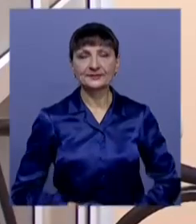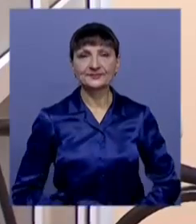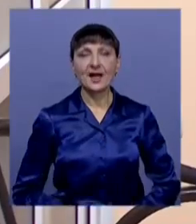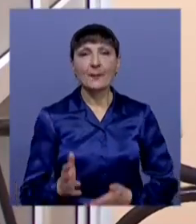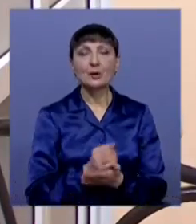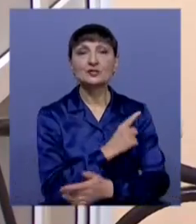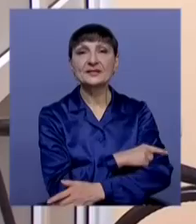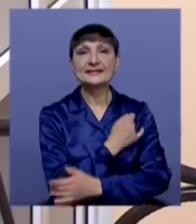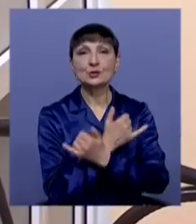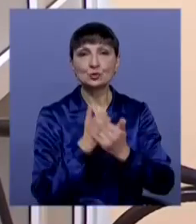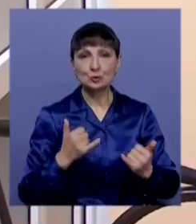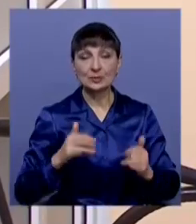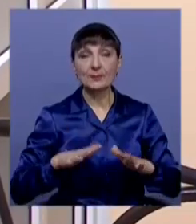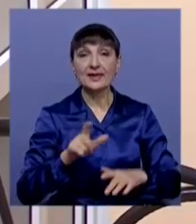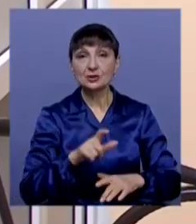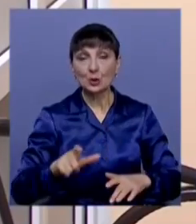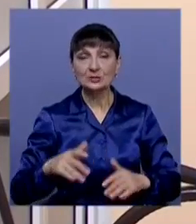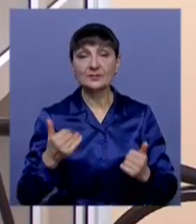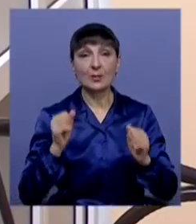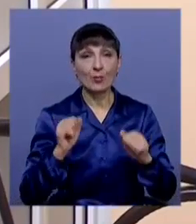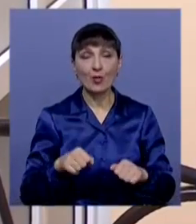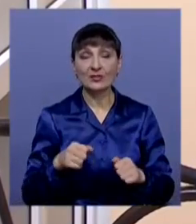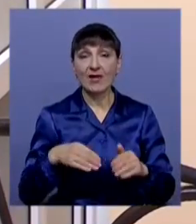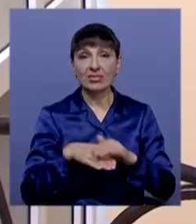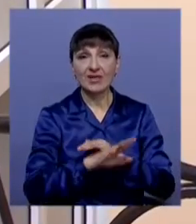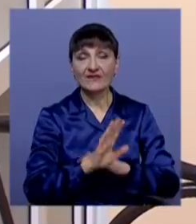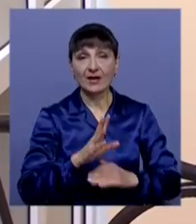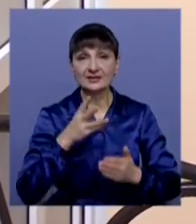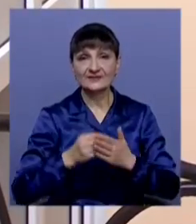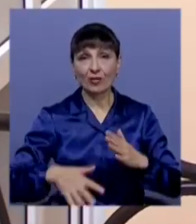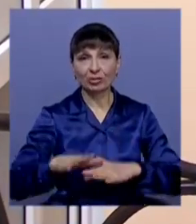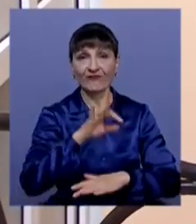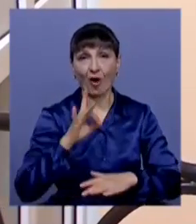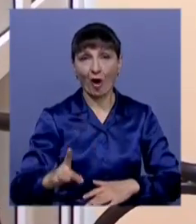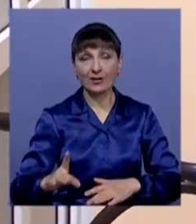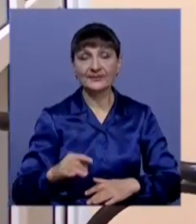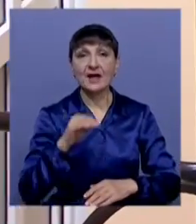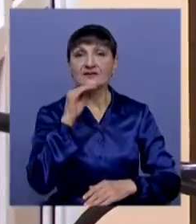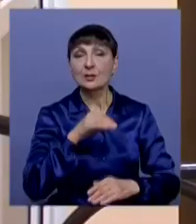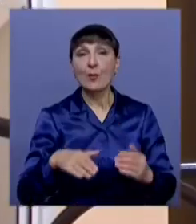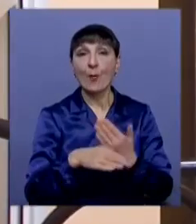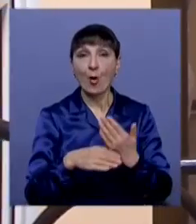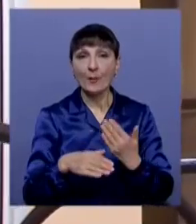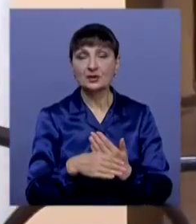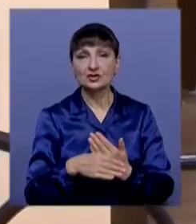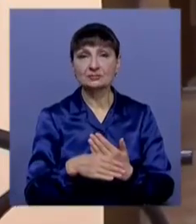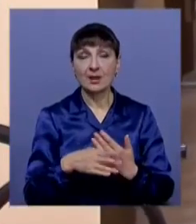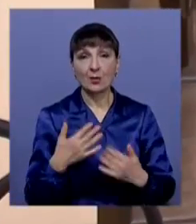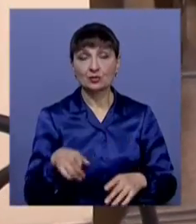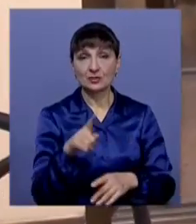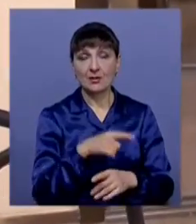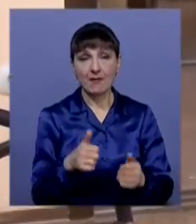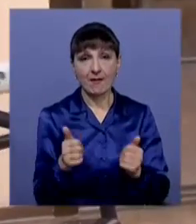Получить медицинские услуги местные жители теперь могут, не выходя из своего двора. Квалифицированная помощь в буквальном смысле этого